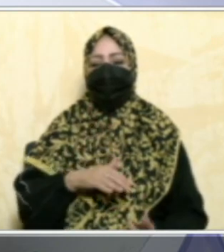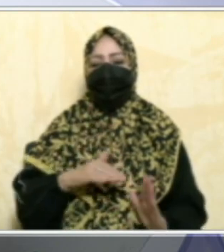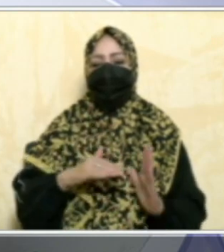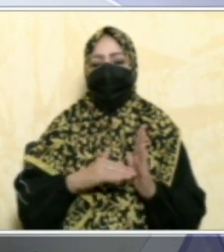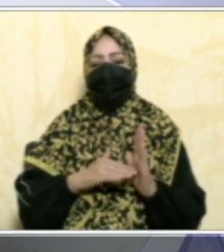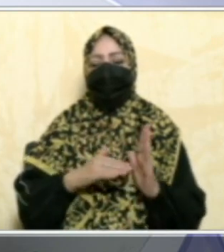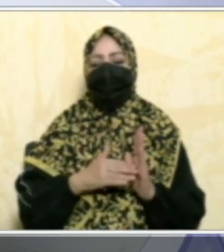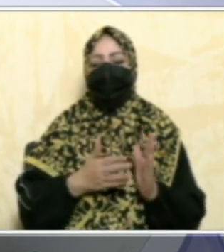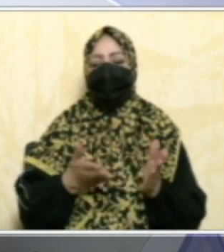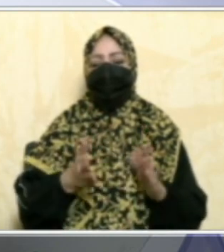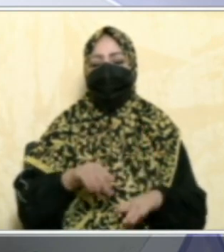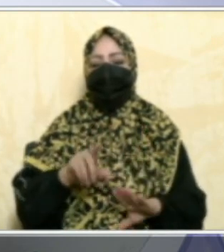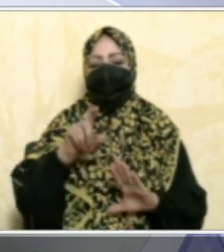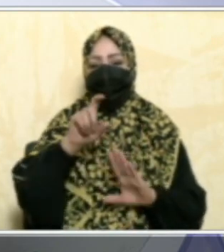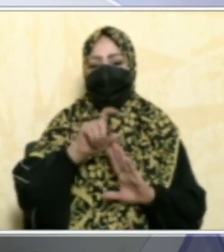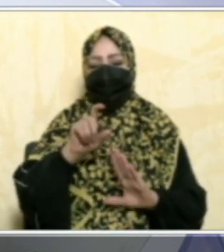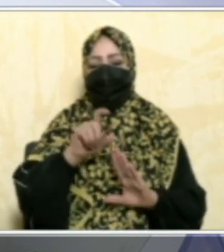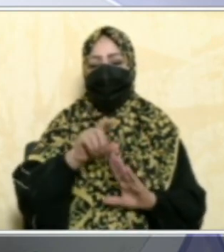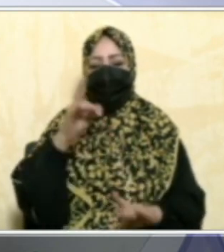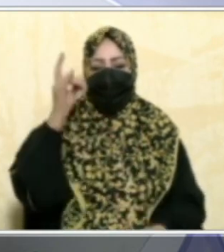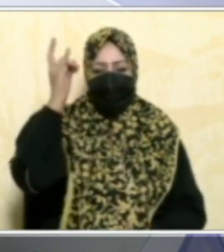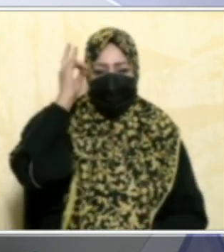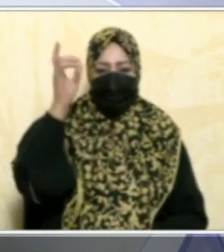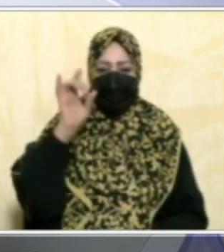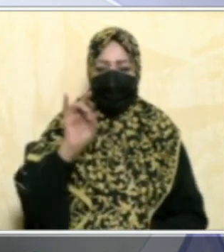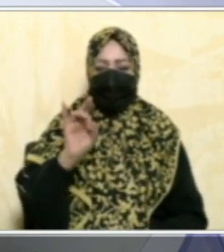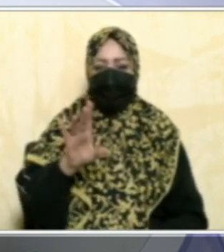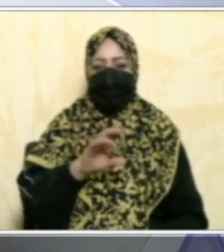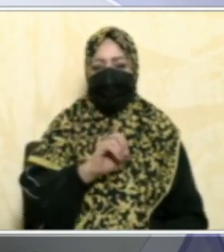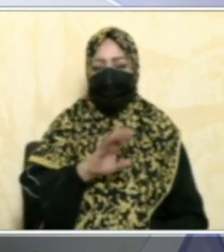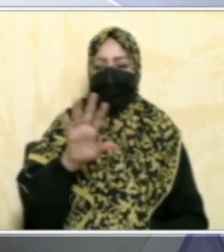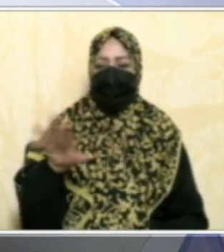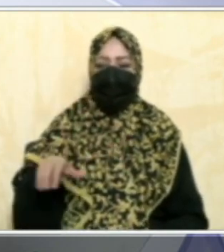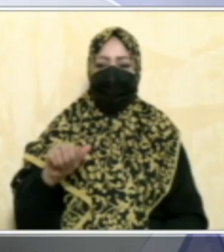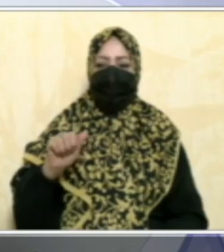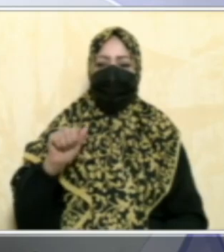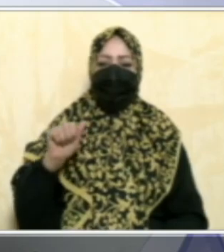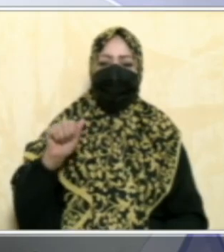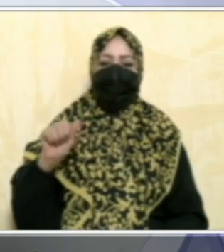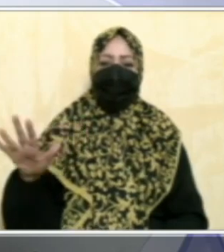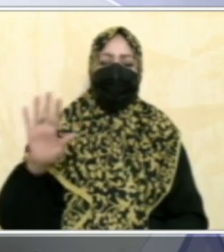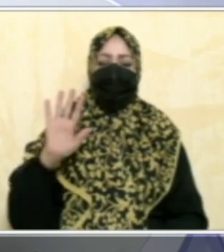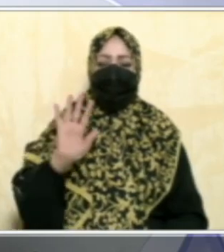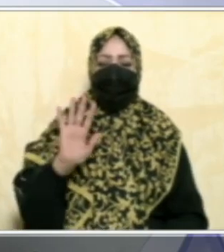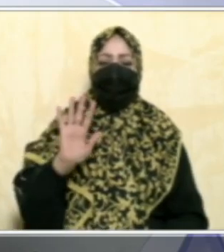وكذا، فتركه لأجل هذه الفائدة، علم هذه الفائدة